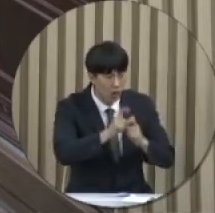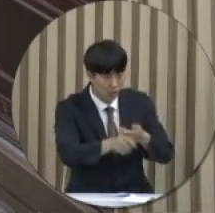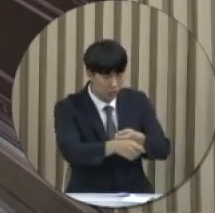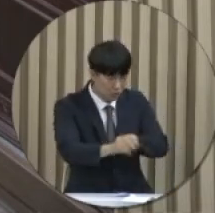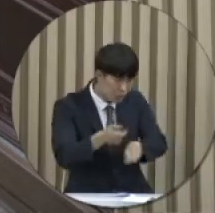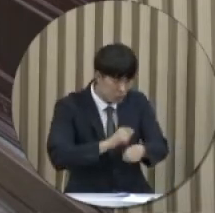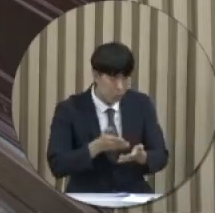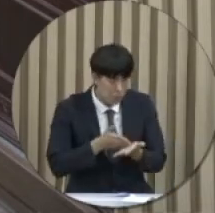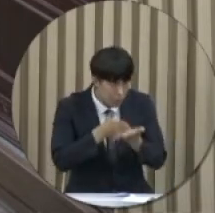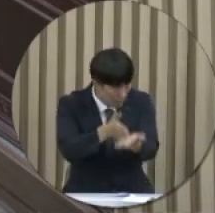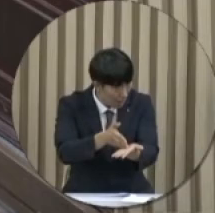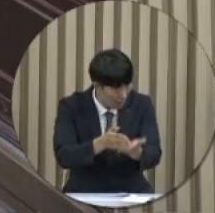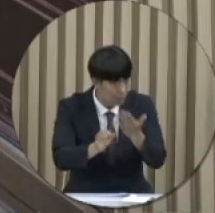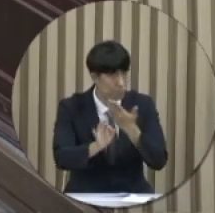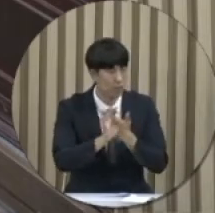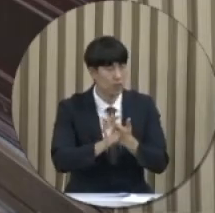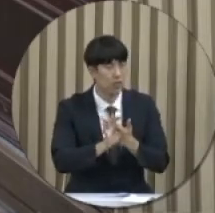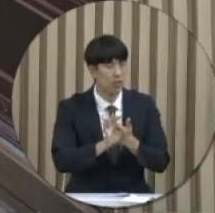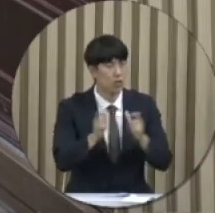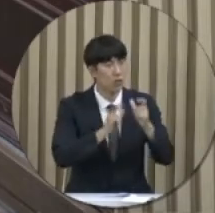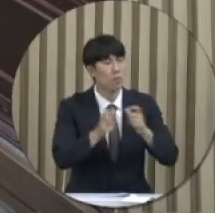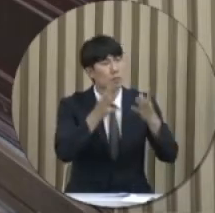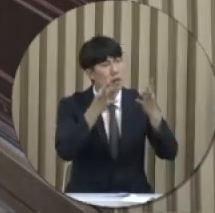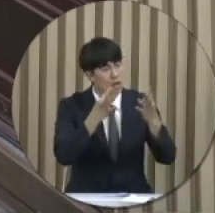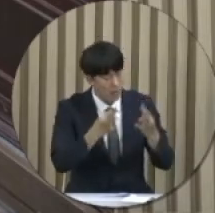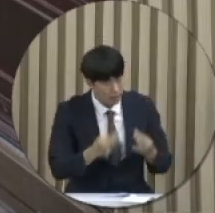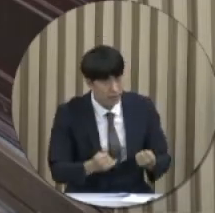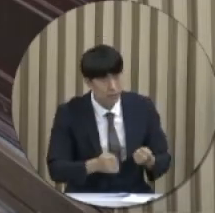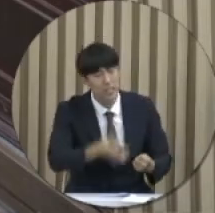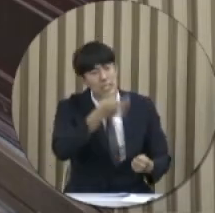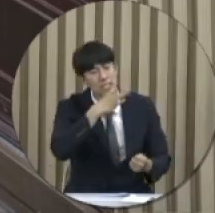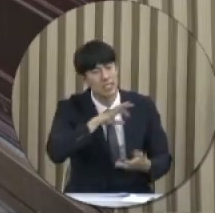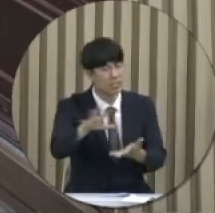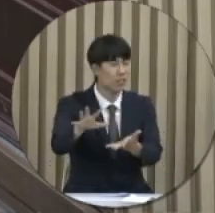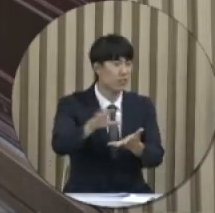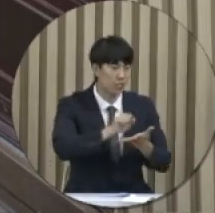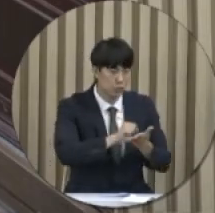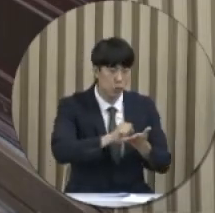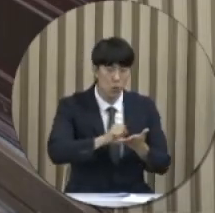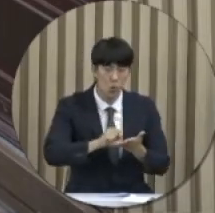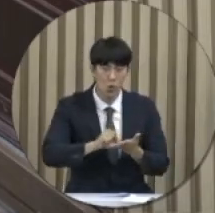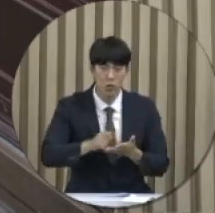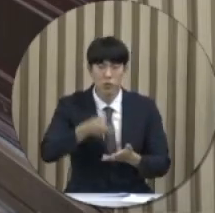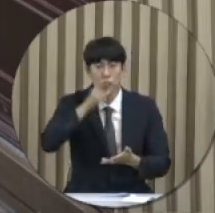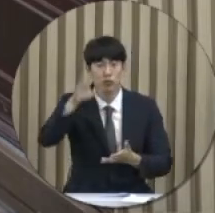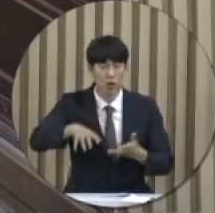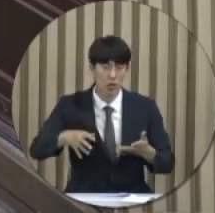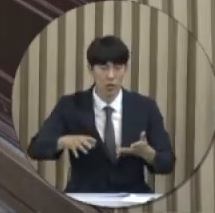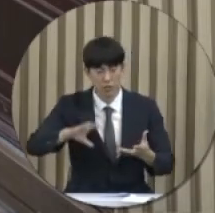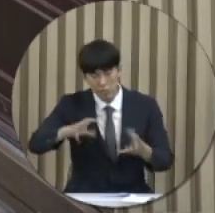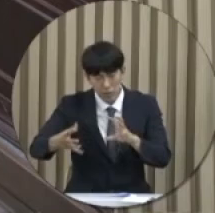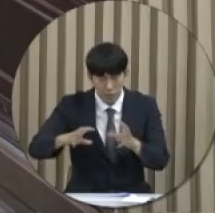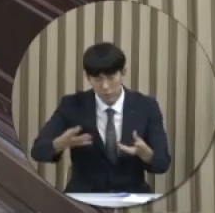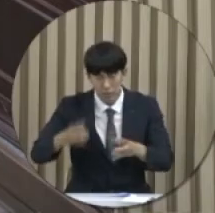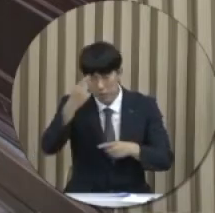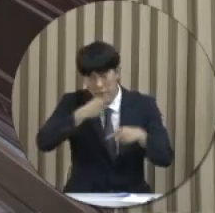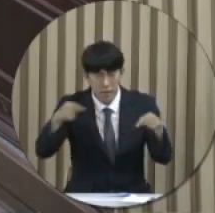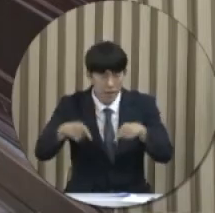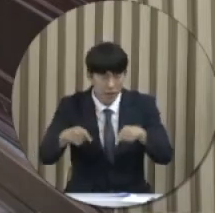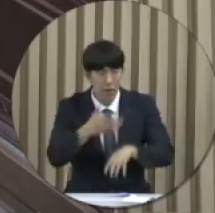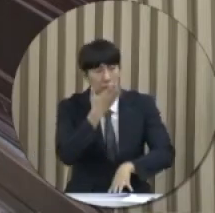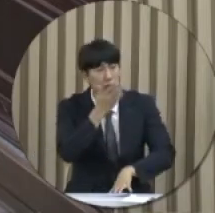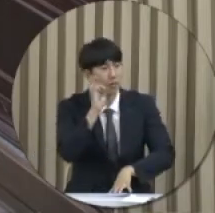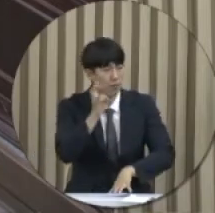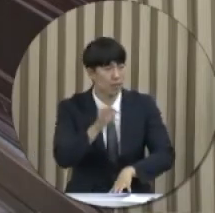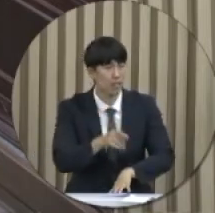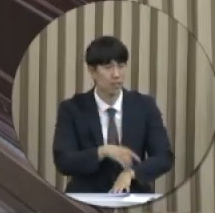적극적으로 했었을 때 훨씬 더 많은 것들을 가지고서 수원하고 협상할 수 있고 할 수 있는 부분이었는데 저는